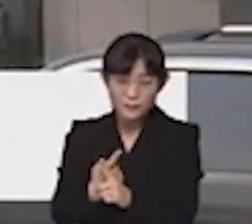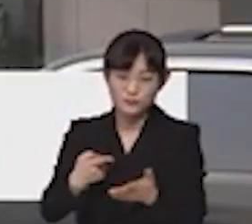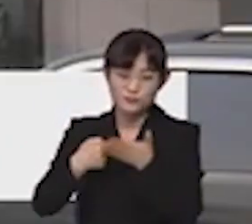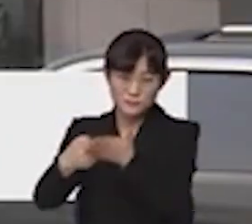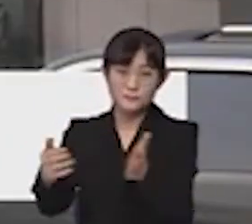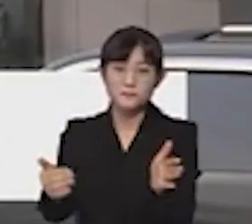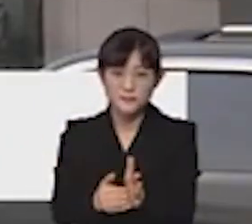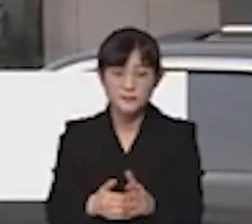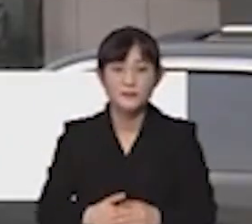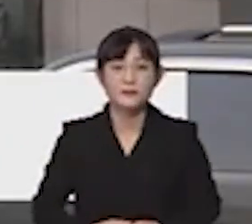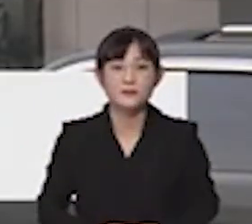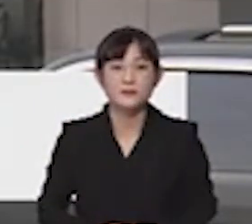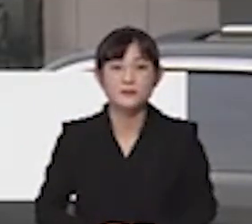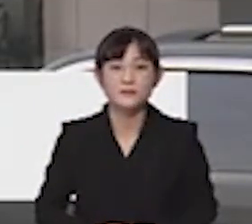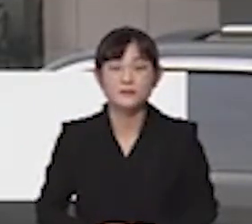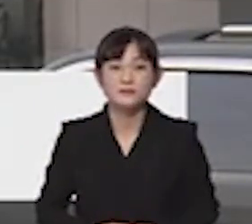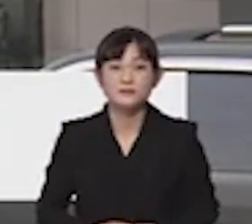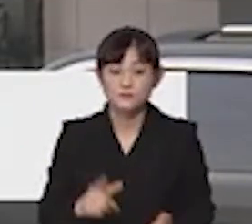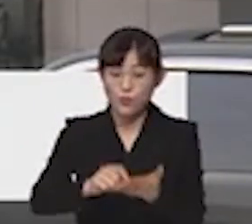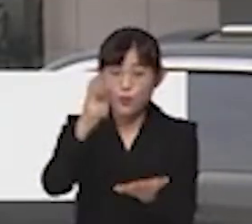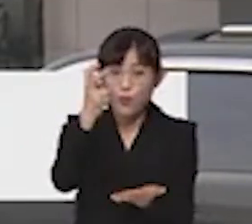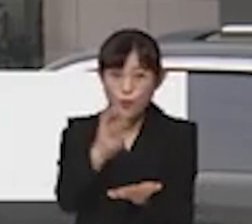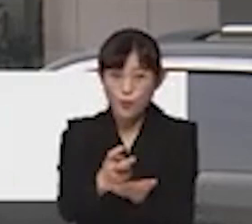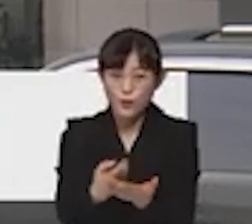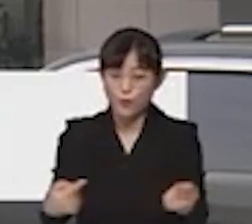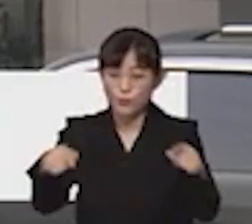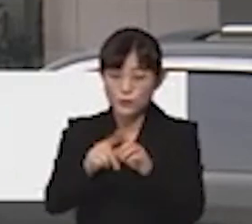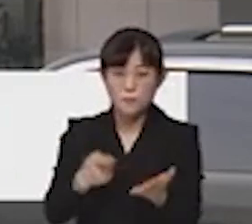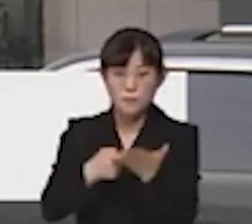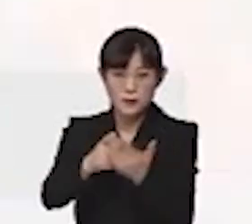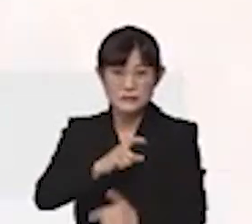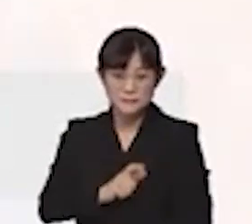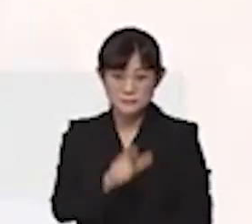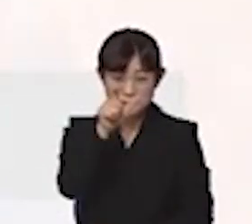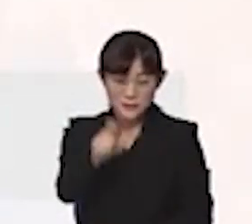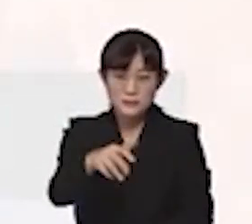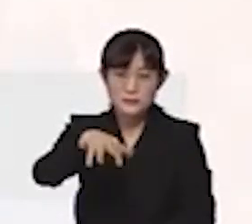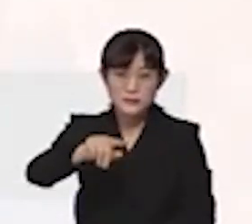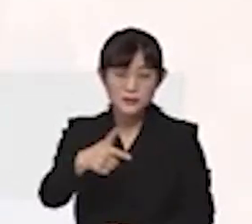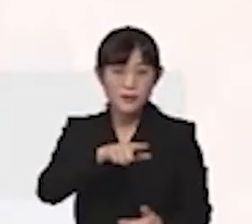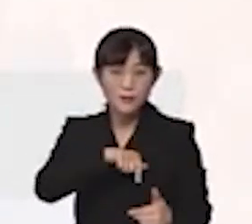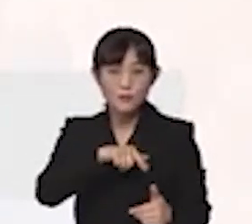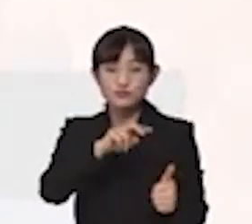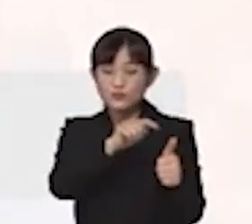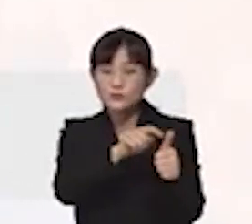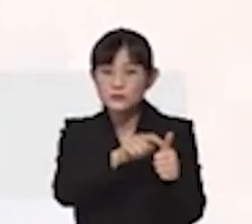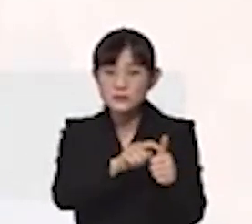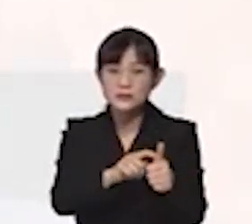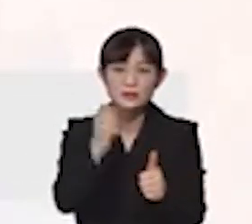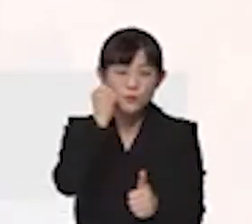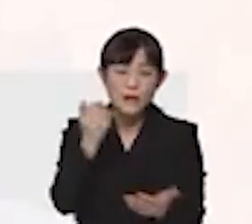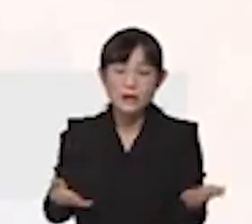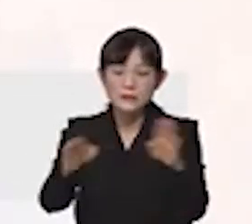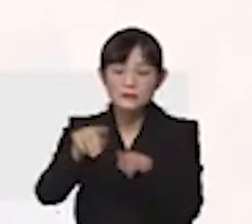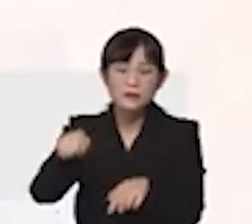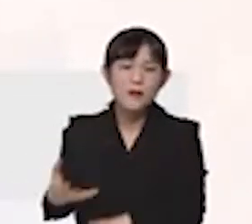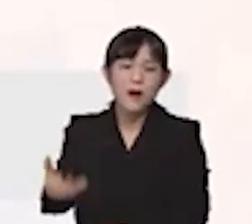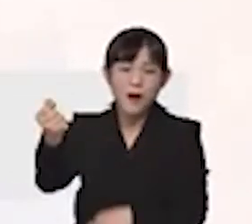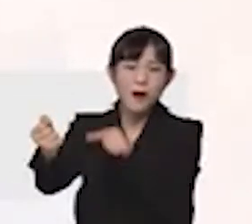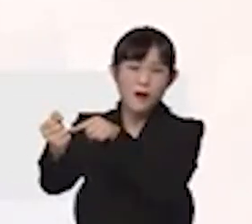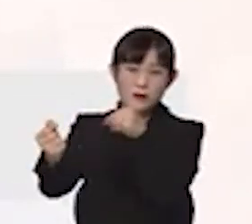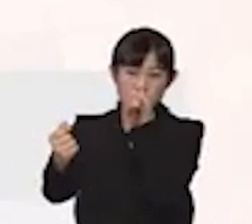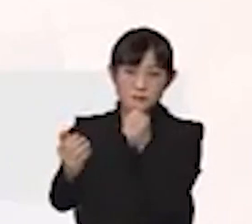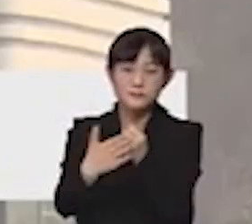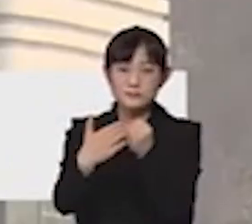한다고 주장했습니다. 앞서 조례 개정안 공동 발의자의 이름을 올렸던 최 의원은 생활형 숙박시설을 보유하고 있는